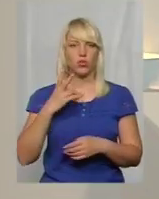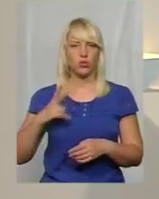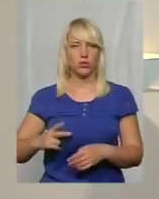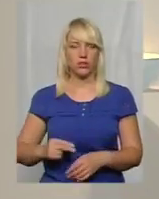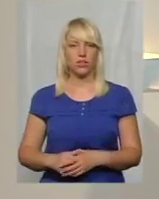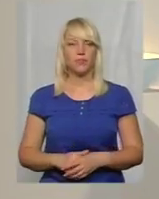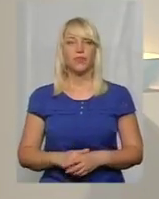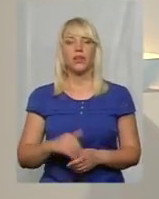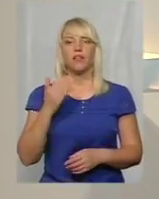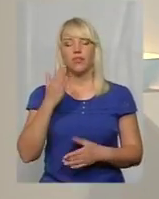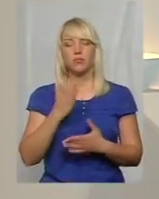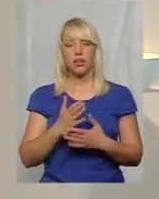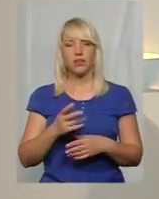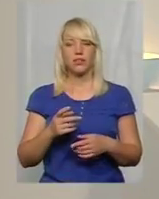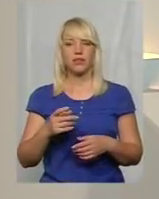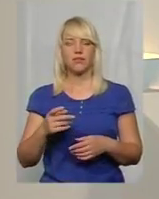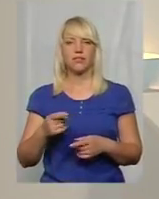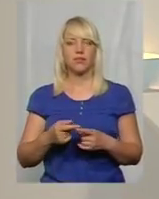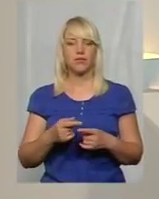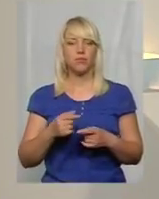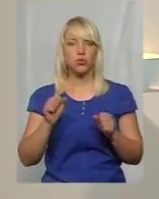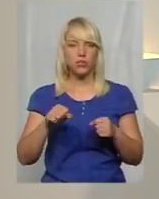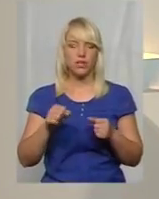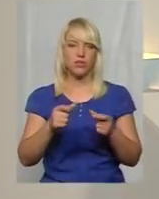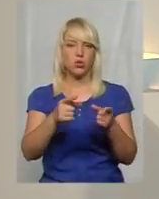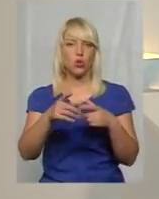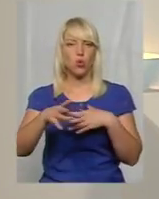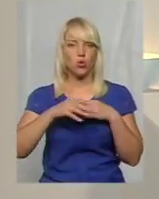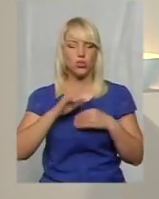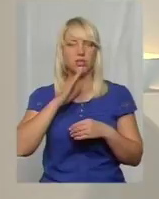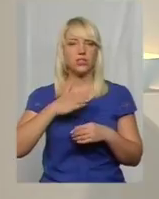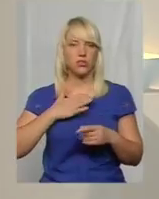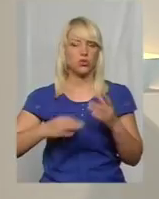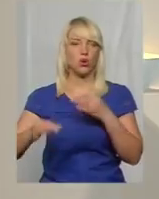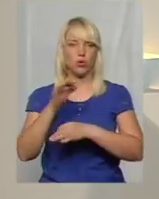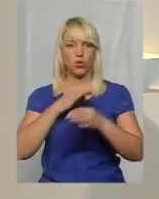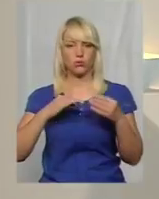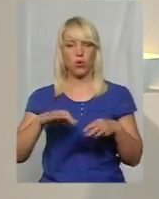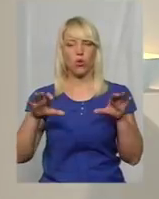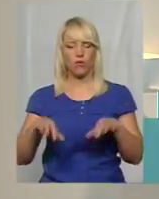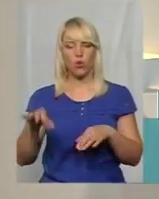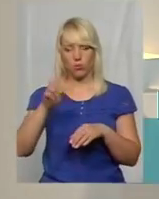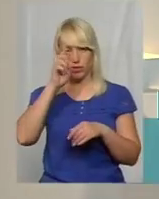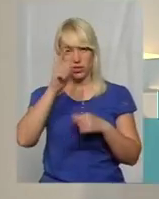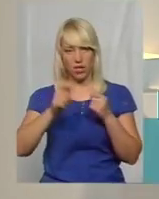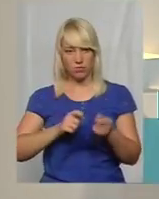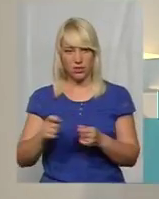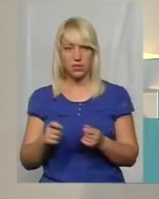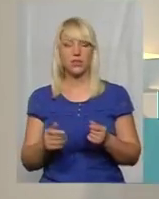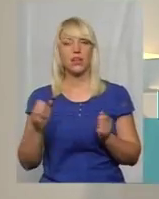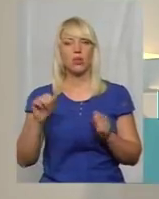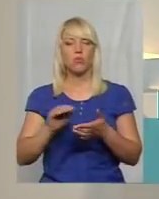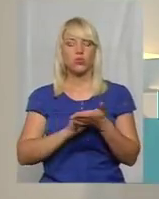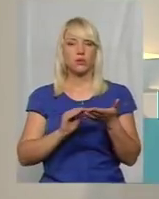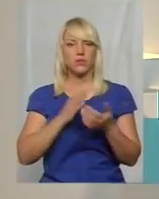Шановні глядачі, ви маєте нагоду долучитися до розмови із головою обласної державної адміністрації. Можете